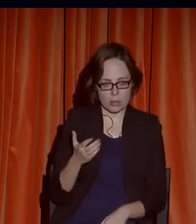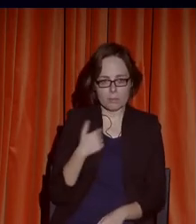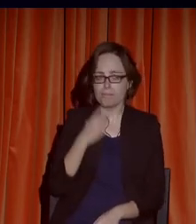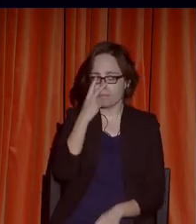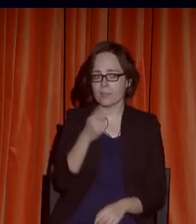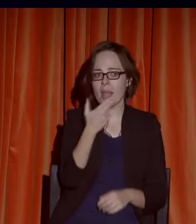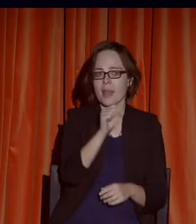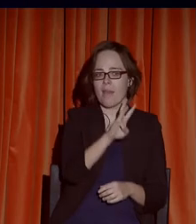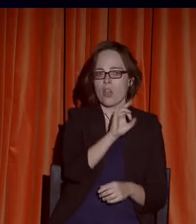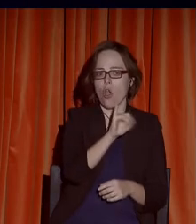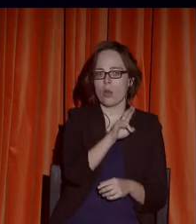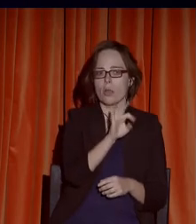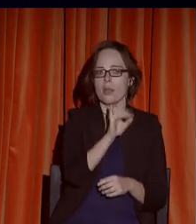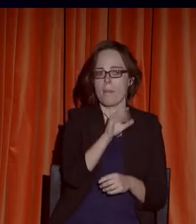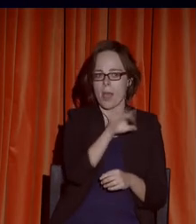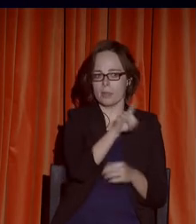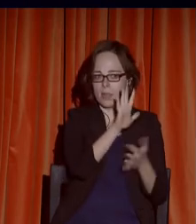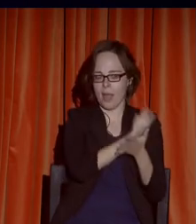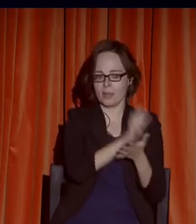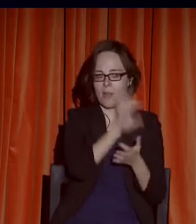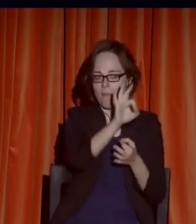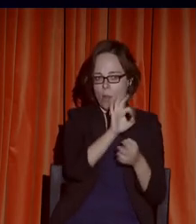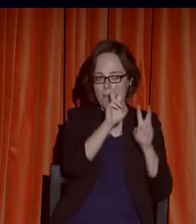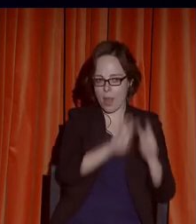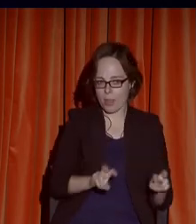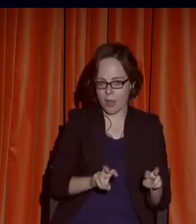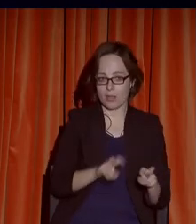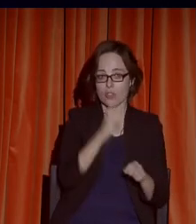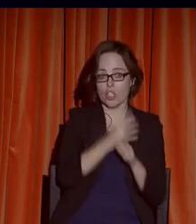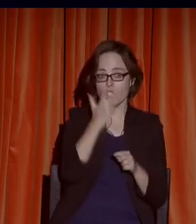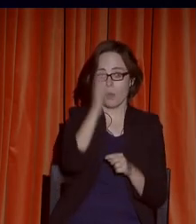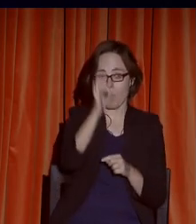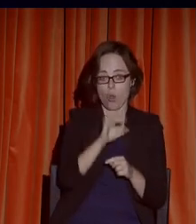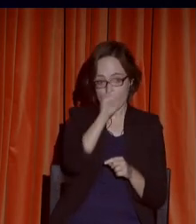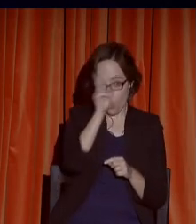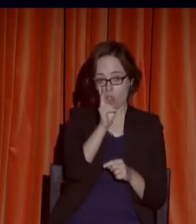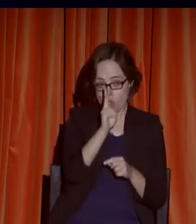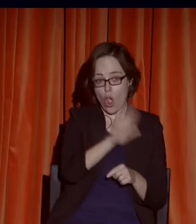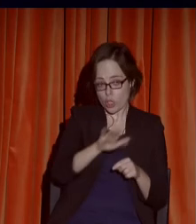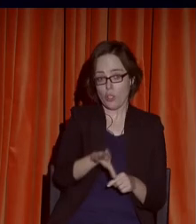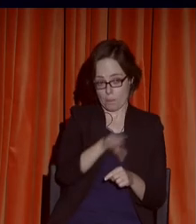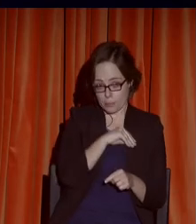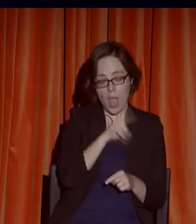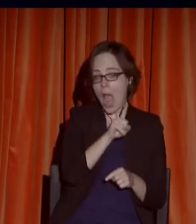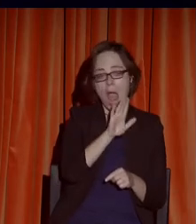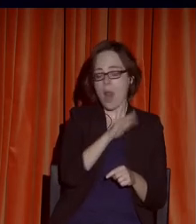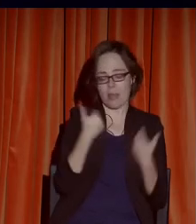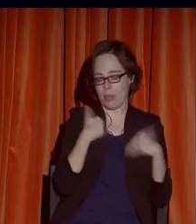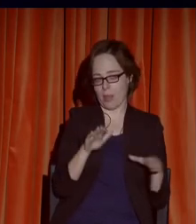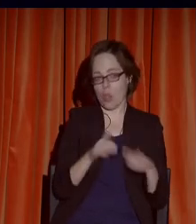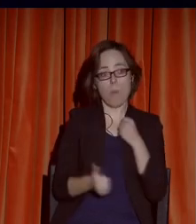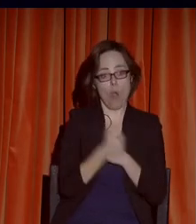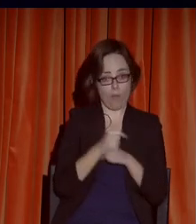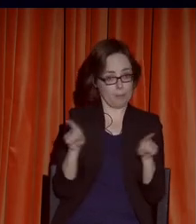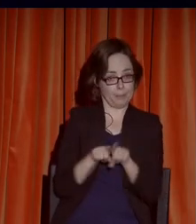York Timesa niedawne, 33% osób, które mogłyby być rodzicami w Stanach Zjednoczonych, nie będzie rodzicami dokładnie z tego